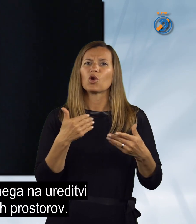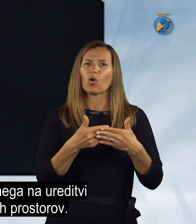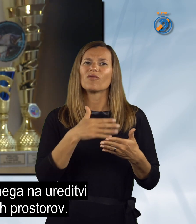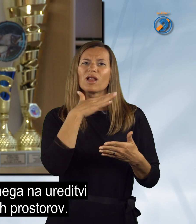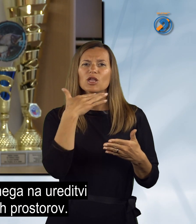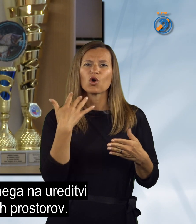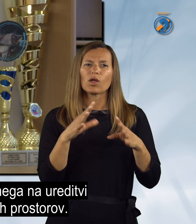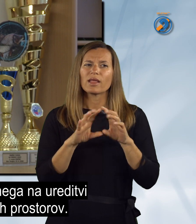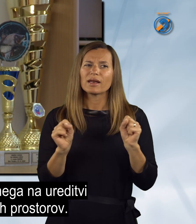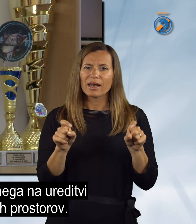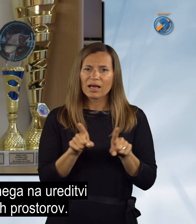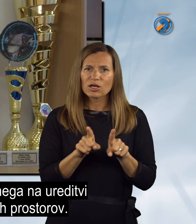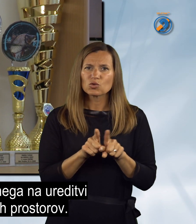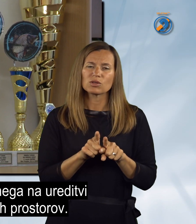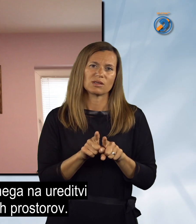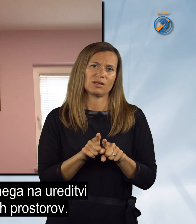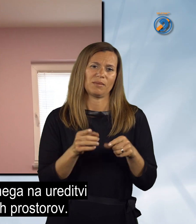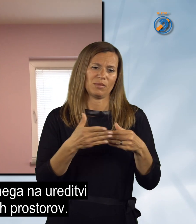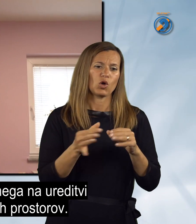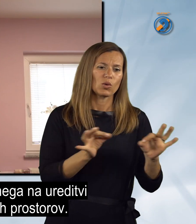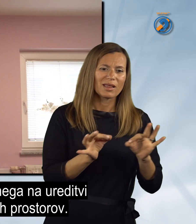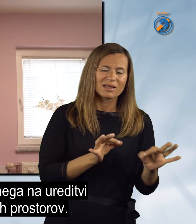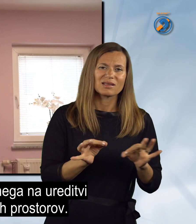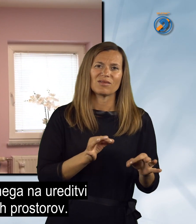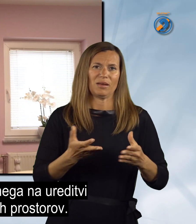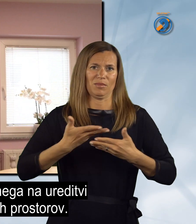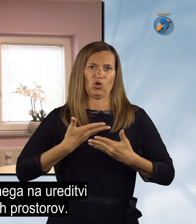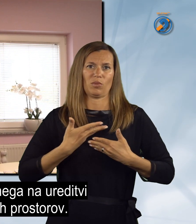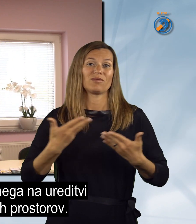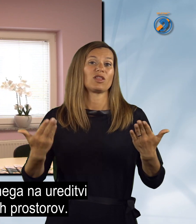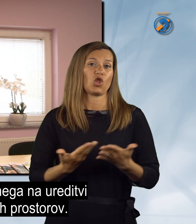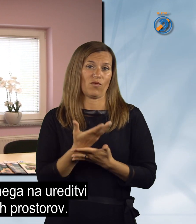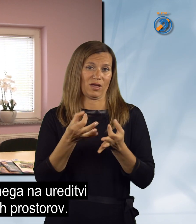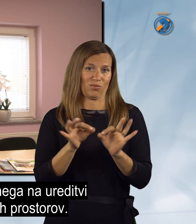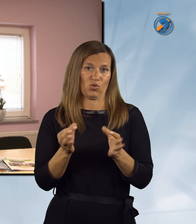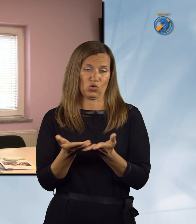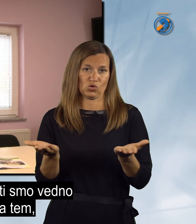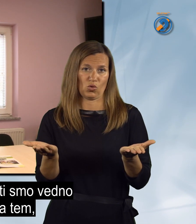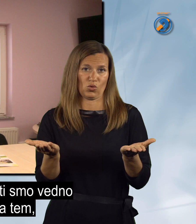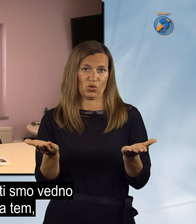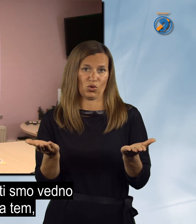veliko tudi postorjenega na ureditvi in pridobitvi novih prostorov.